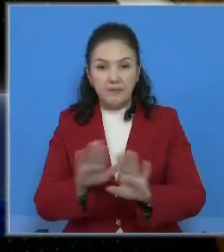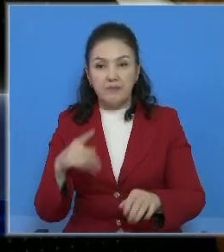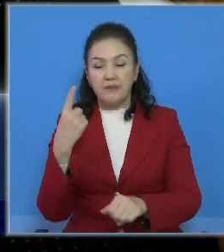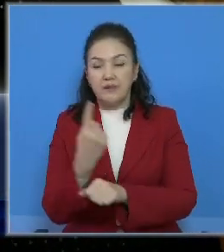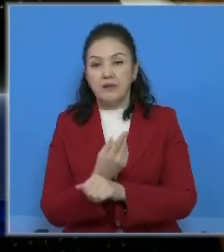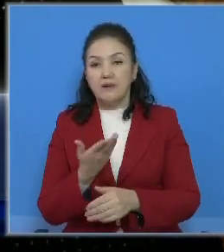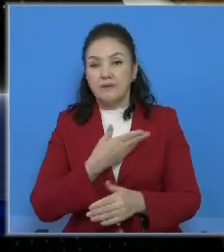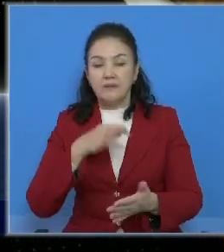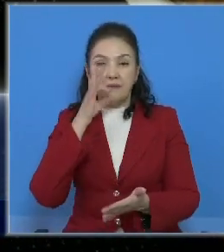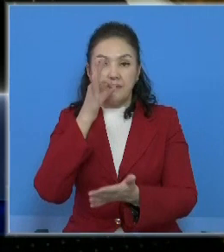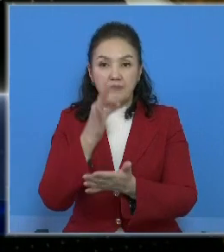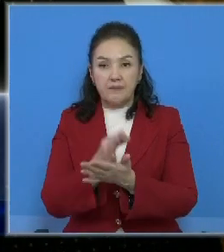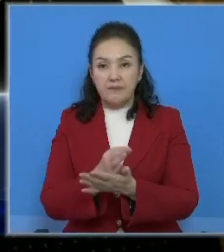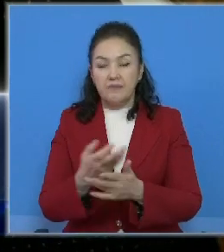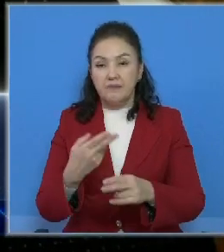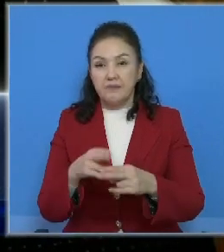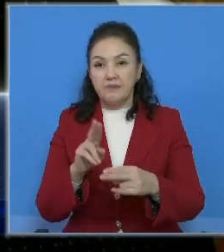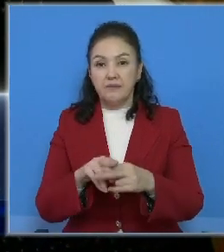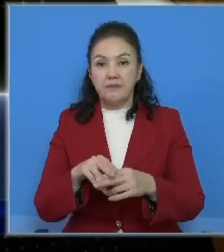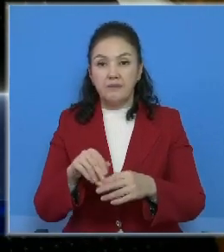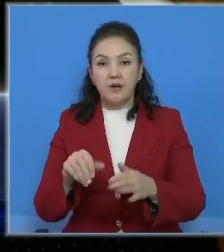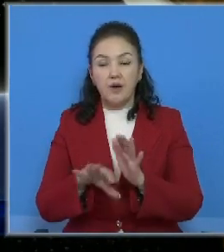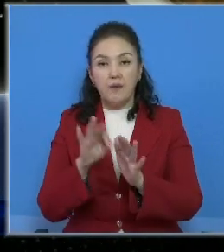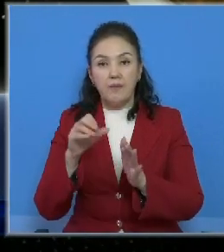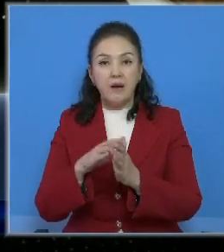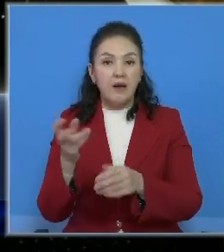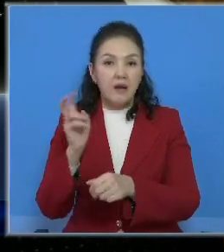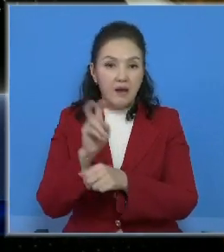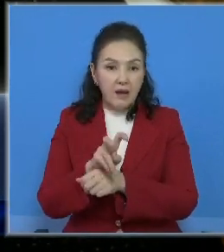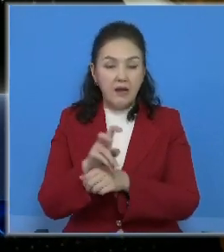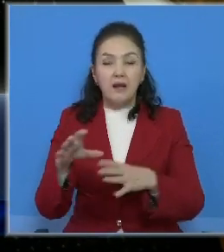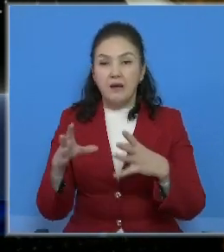біздің жауапкершілігіміз. Осы сайлауға тұрып, бір ауыздан шығып,